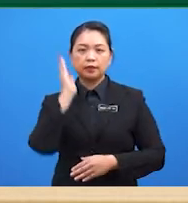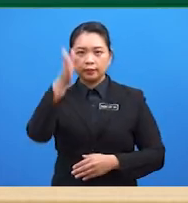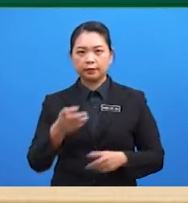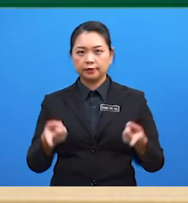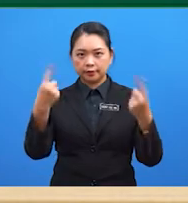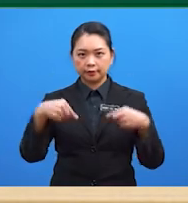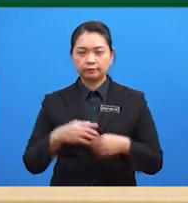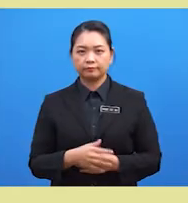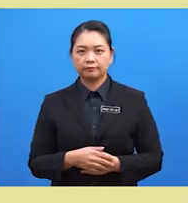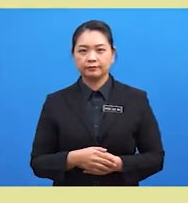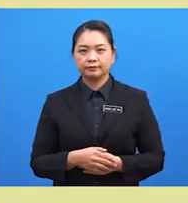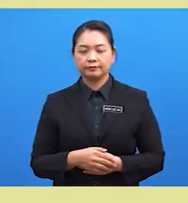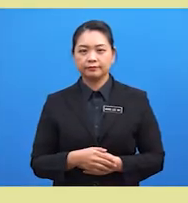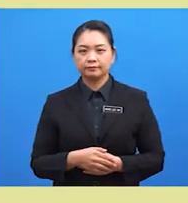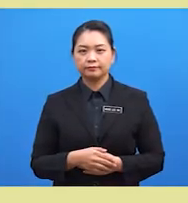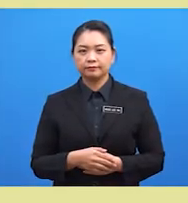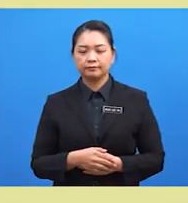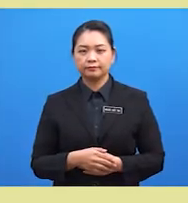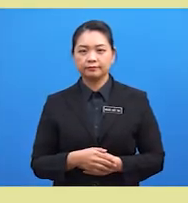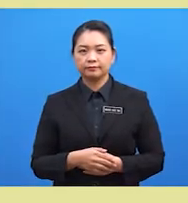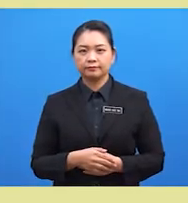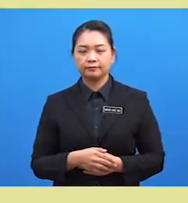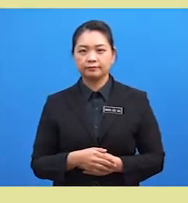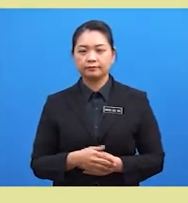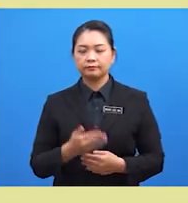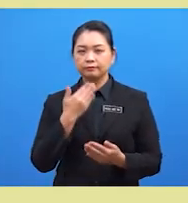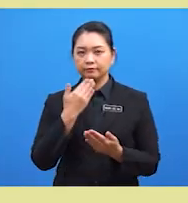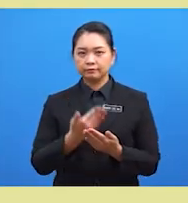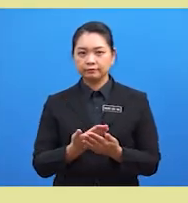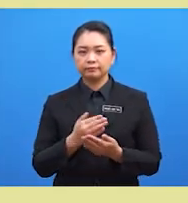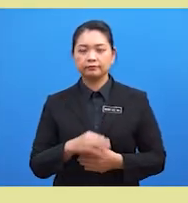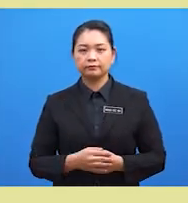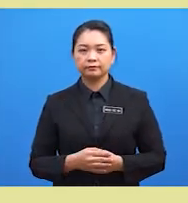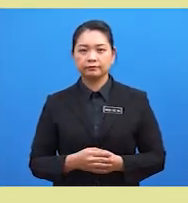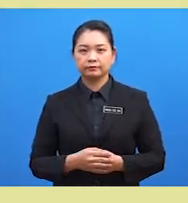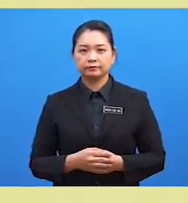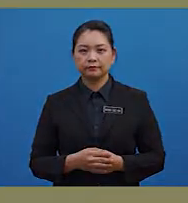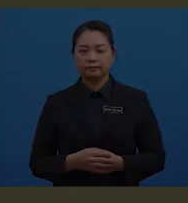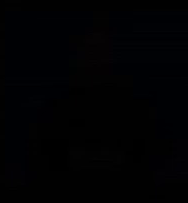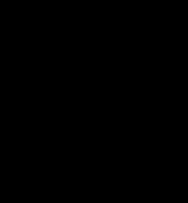akan datang. Sekian, terima kasih.